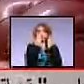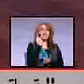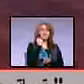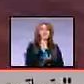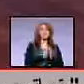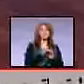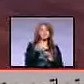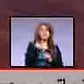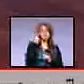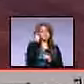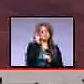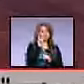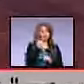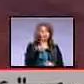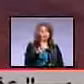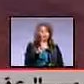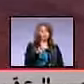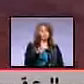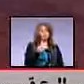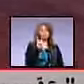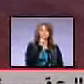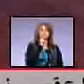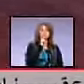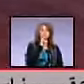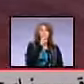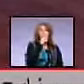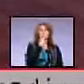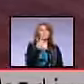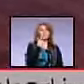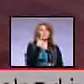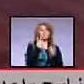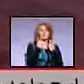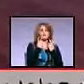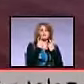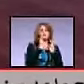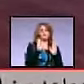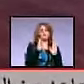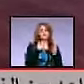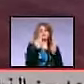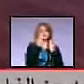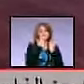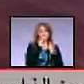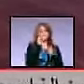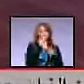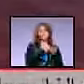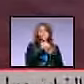ولا. فوالدي ووالدتي وقفوا الموضوع ده تماما لحد ما جيت بقى